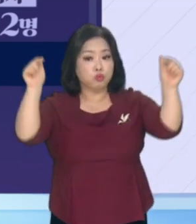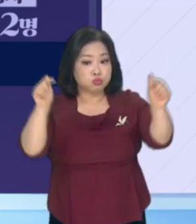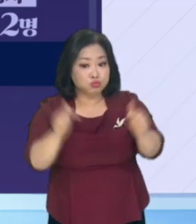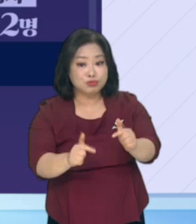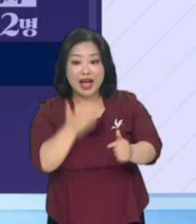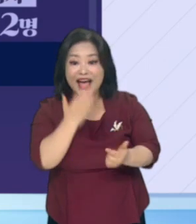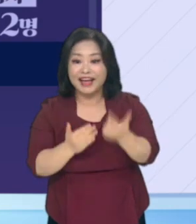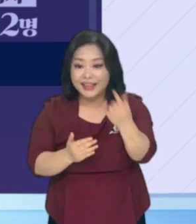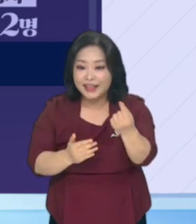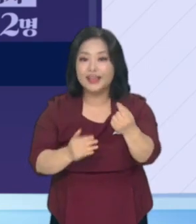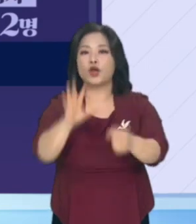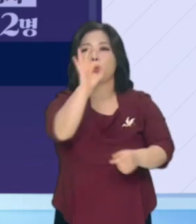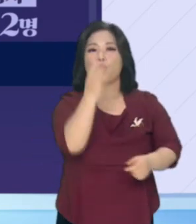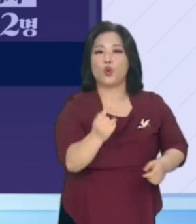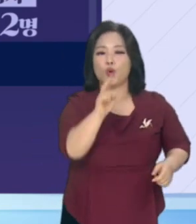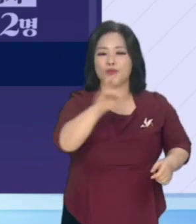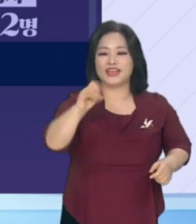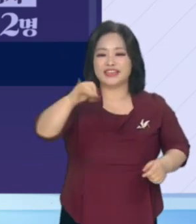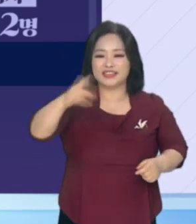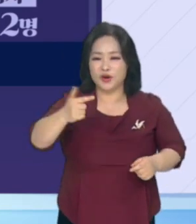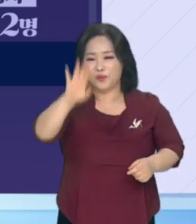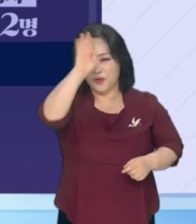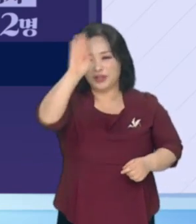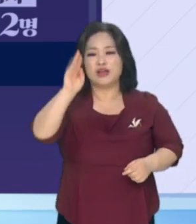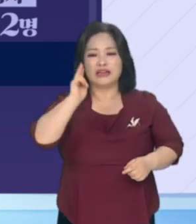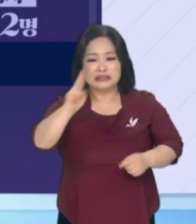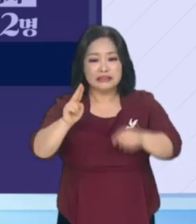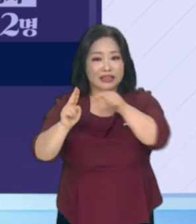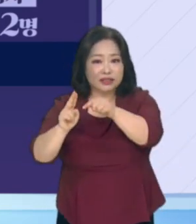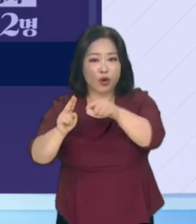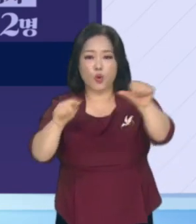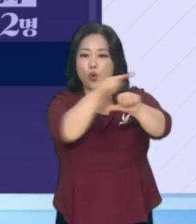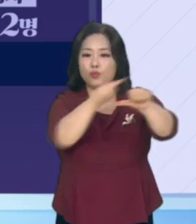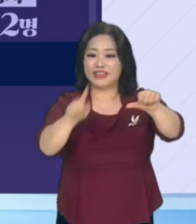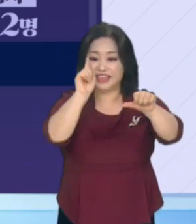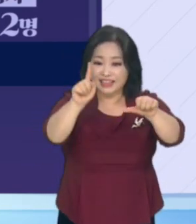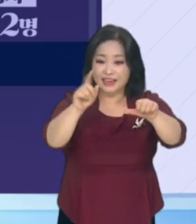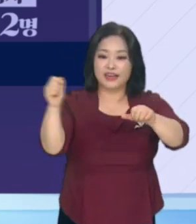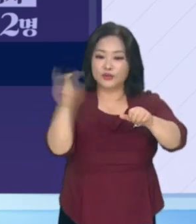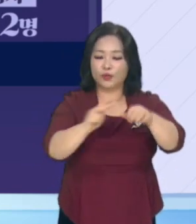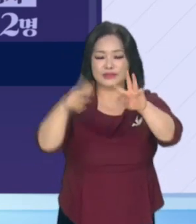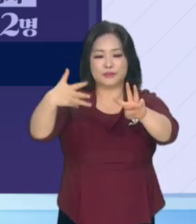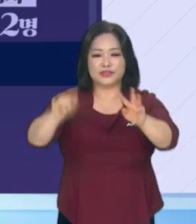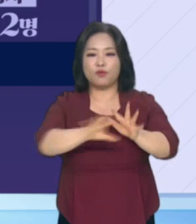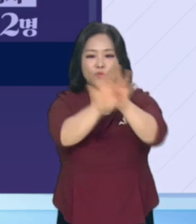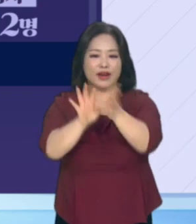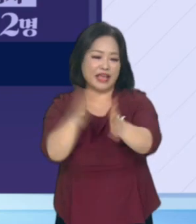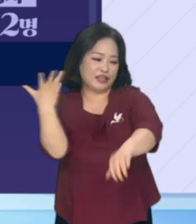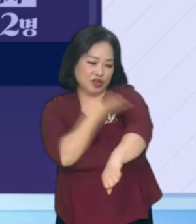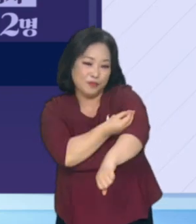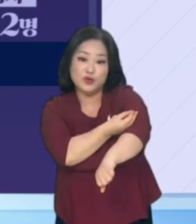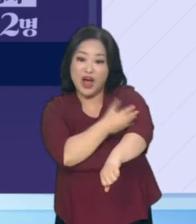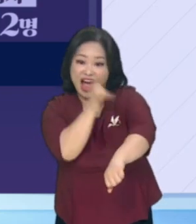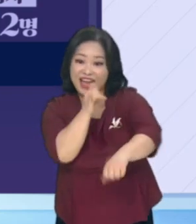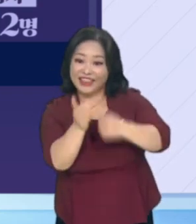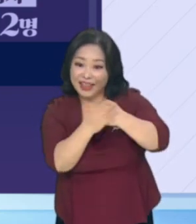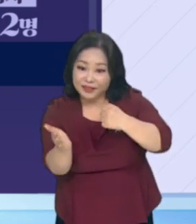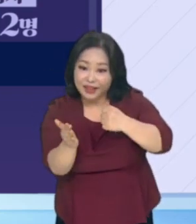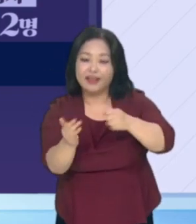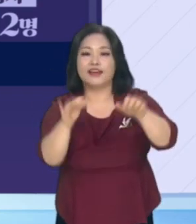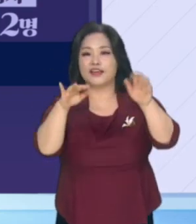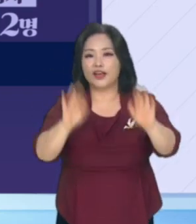보이고 있는데요. 오미크론의 중증도가 델타의 5분의 1 수준인데다 3차 접종이 진행되면서 감염